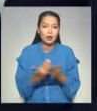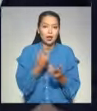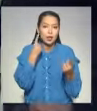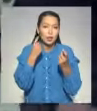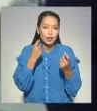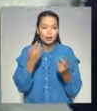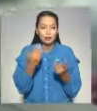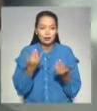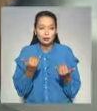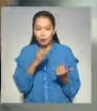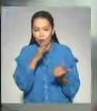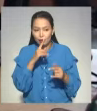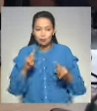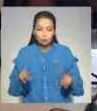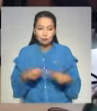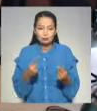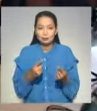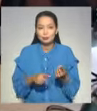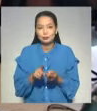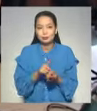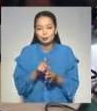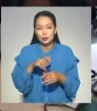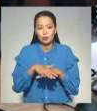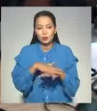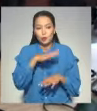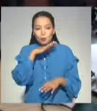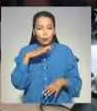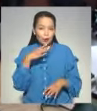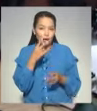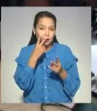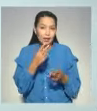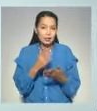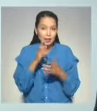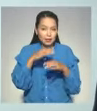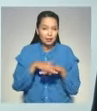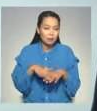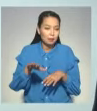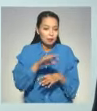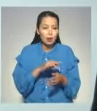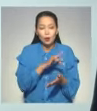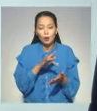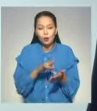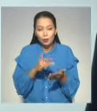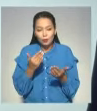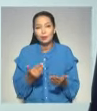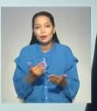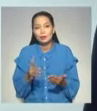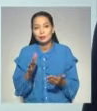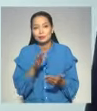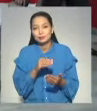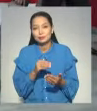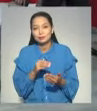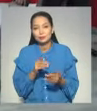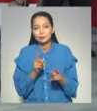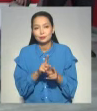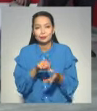форматы заман талабына сай өзгеріп, көрерменнің көз айымына айналды. Еліміздің барлық өңірінде тілшілер қосыны бар. Олар